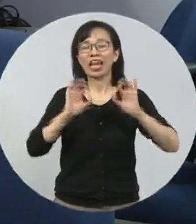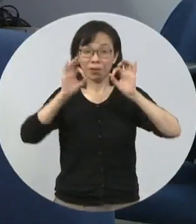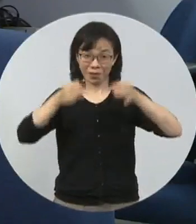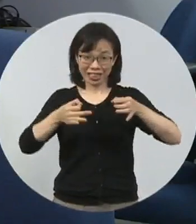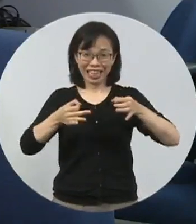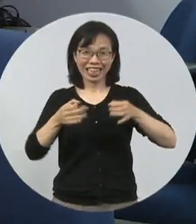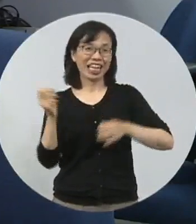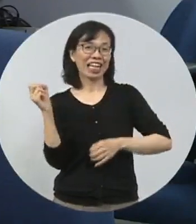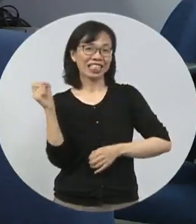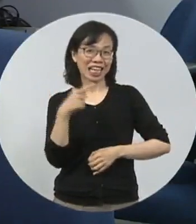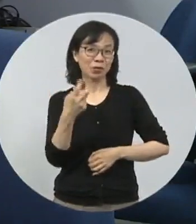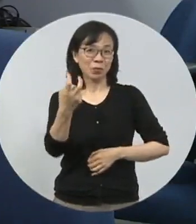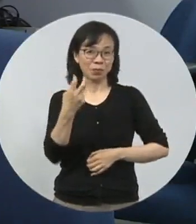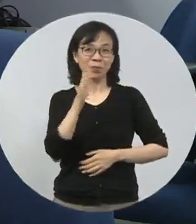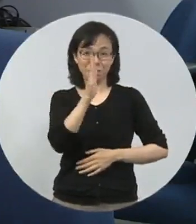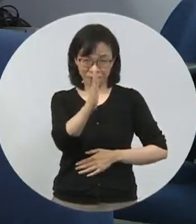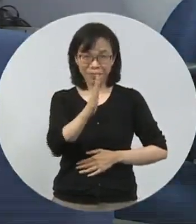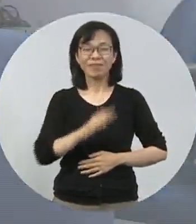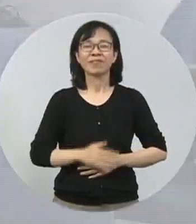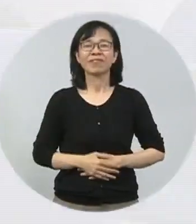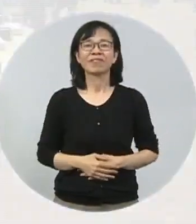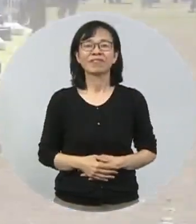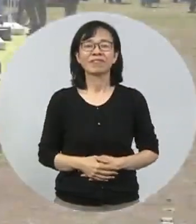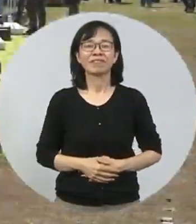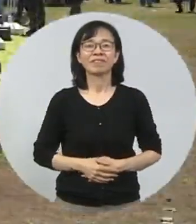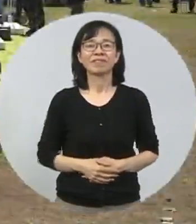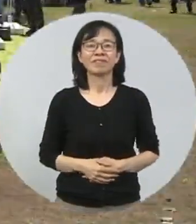速ご覧ください。